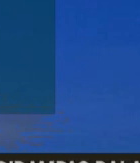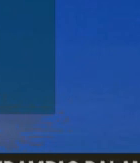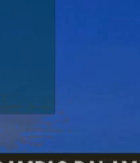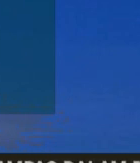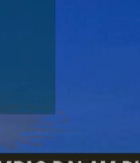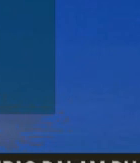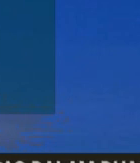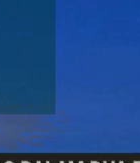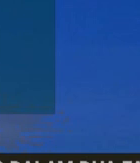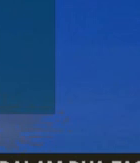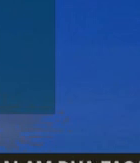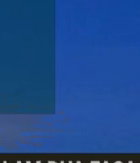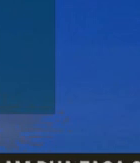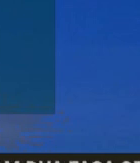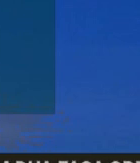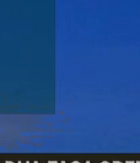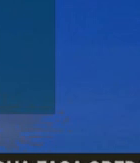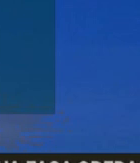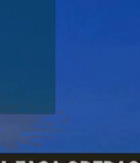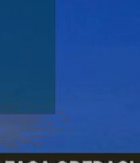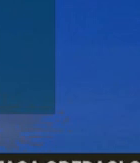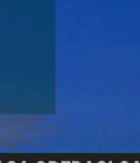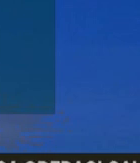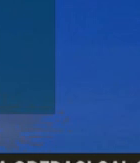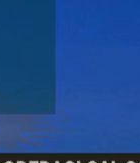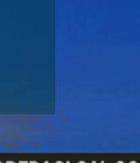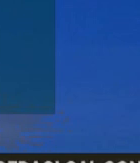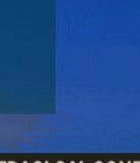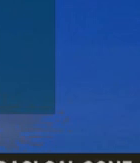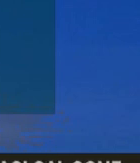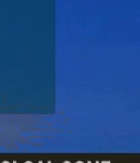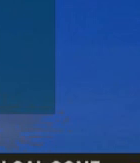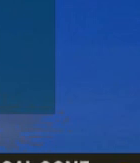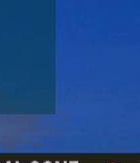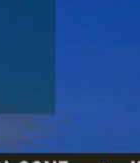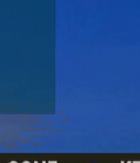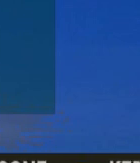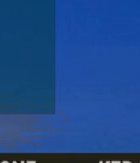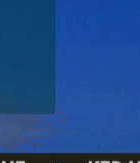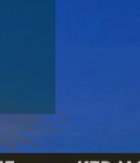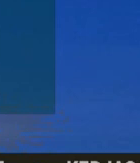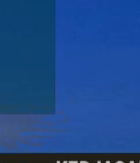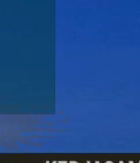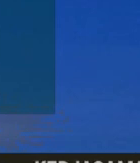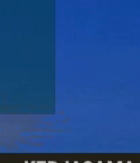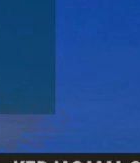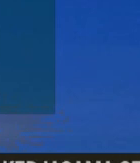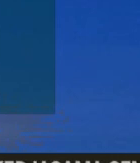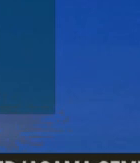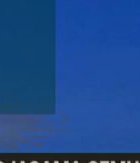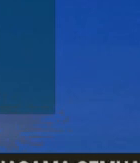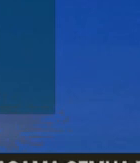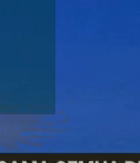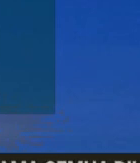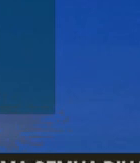1444 Hijriah bersamaan 22 Maret 2023 masehi tempat-tempat meruqyah 6 bulan